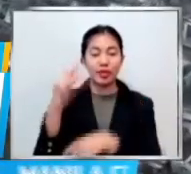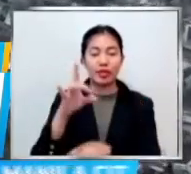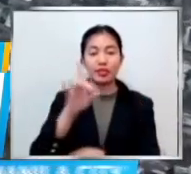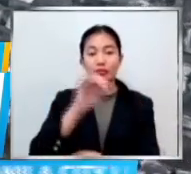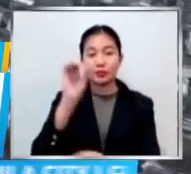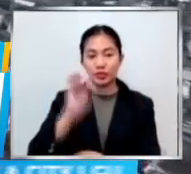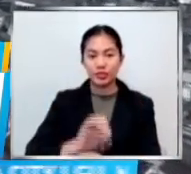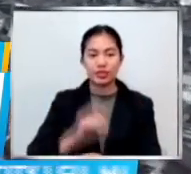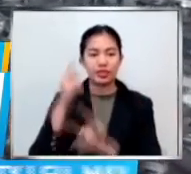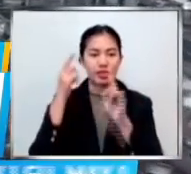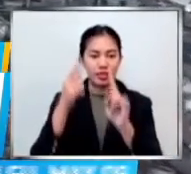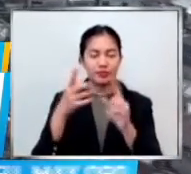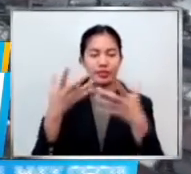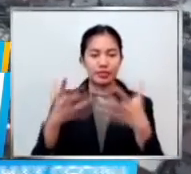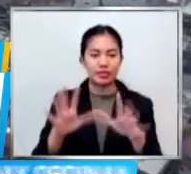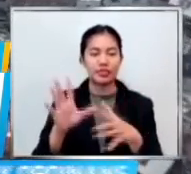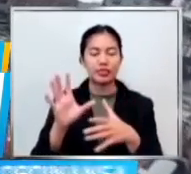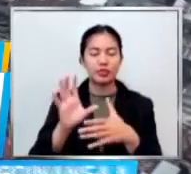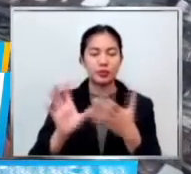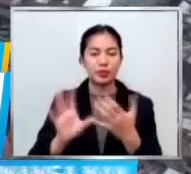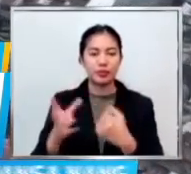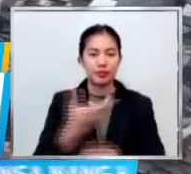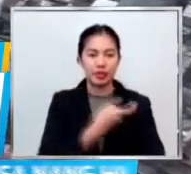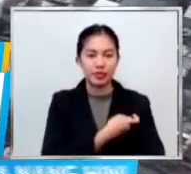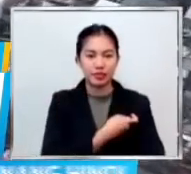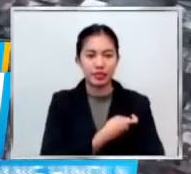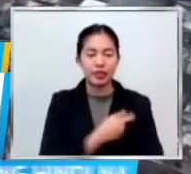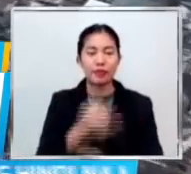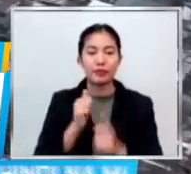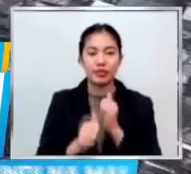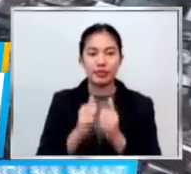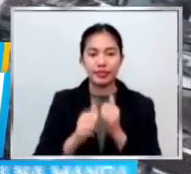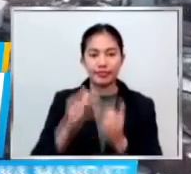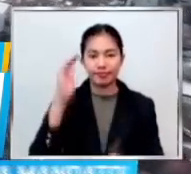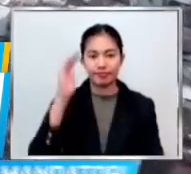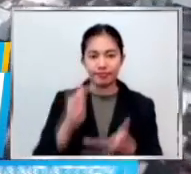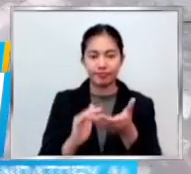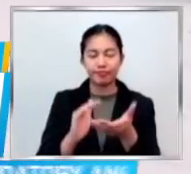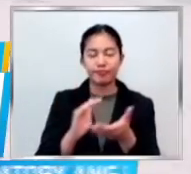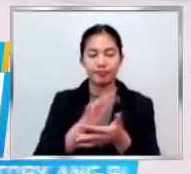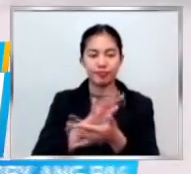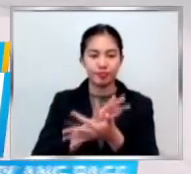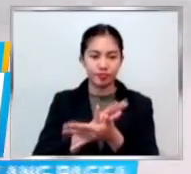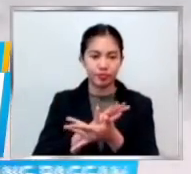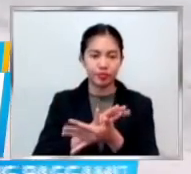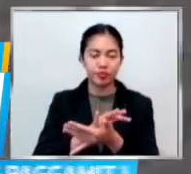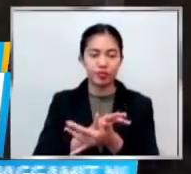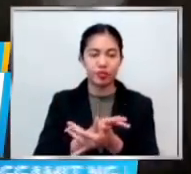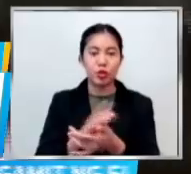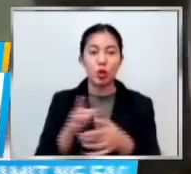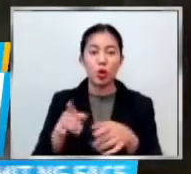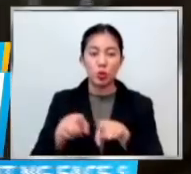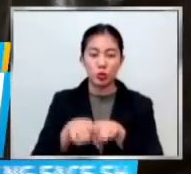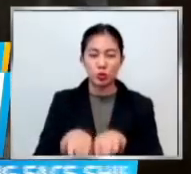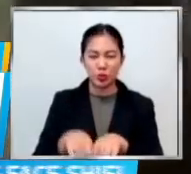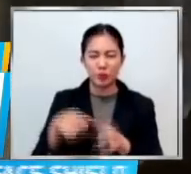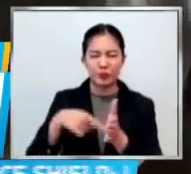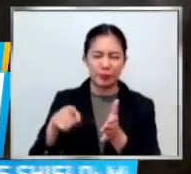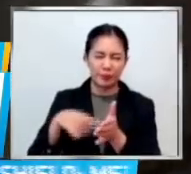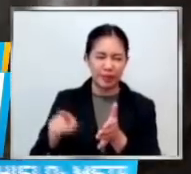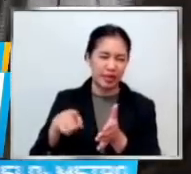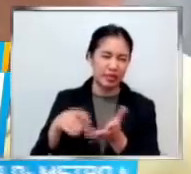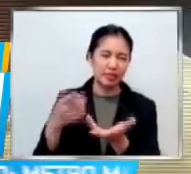Manila ay fully vaccinated. Bumababa na rin kasi yung mga kaso. Dagdag gasos daw yung face shield, inconvenient at dagdag pa sa